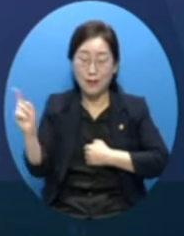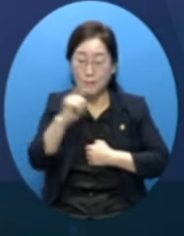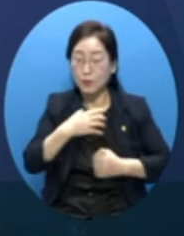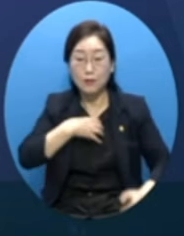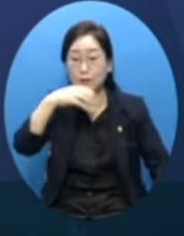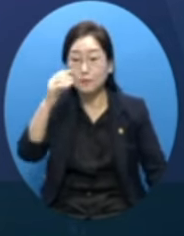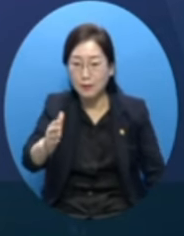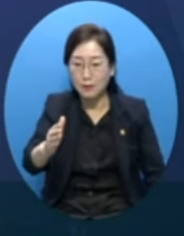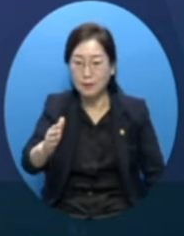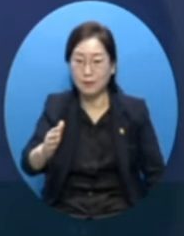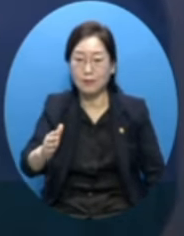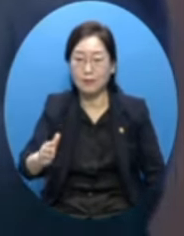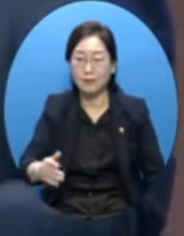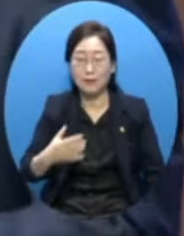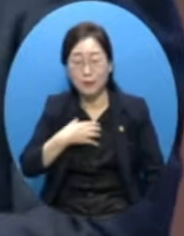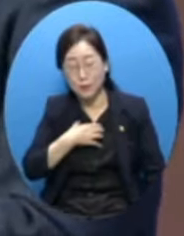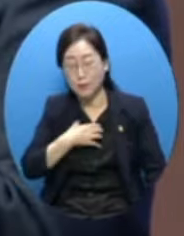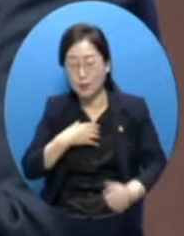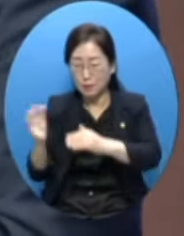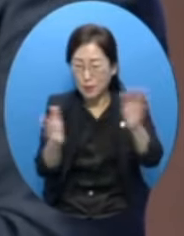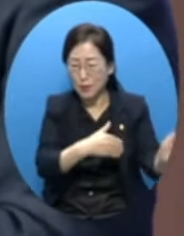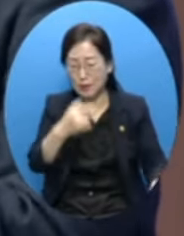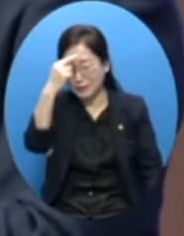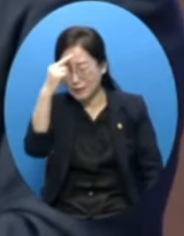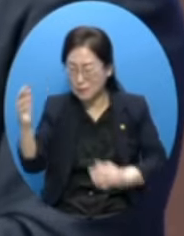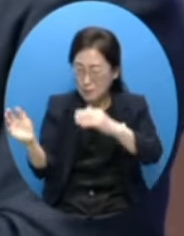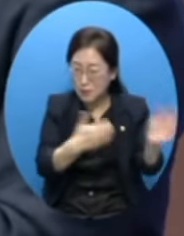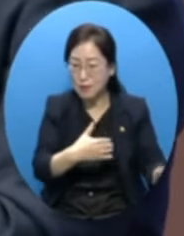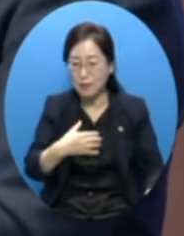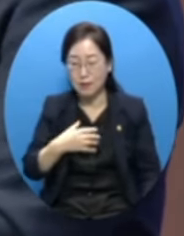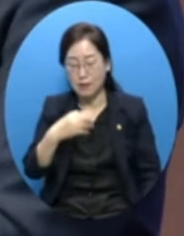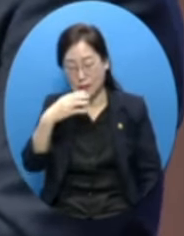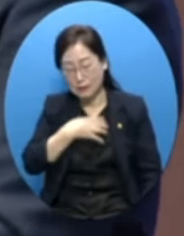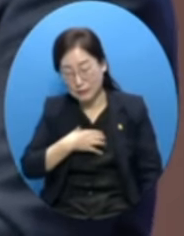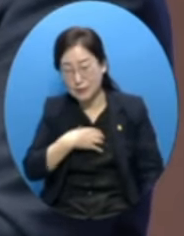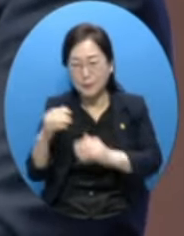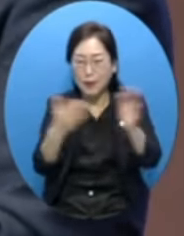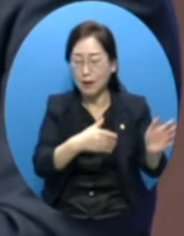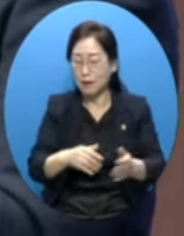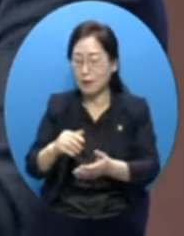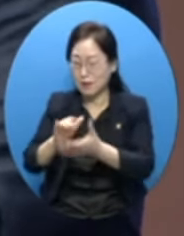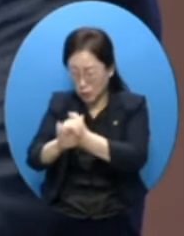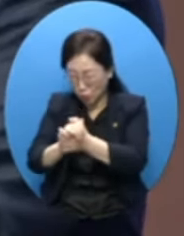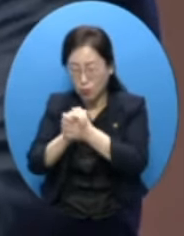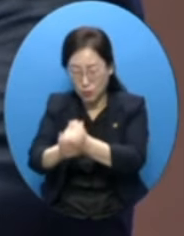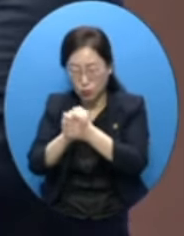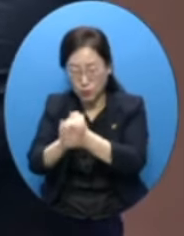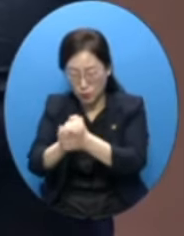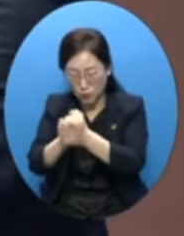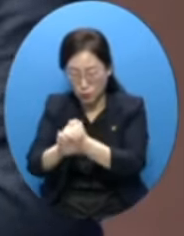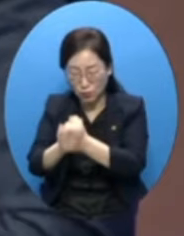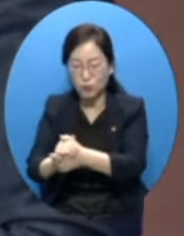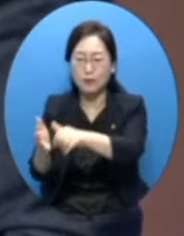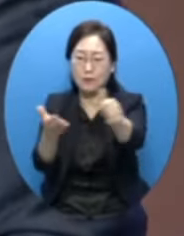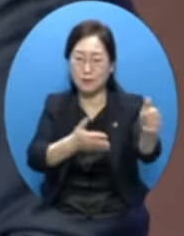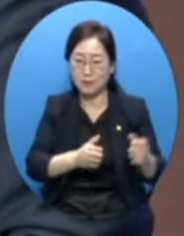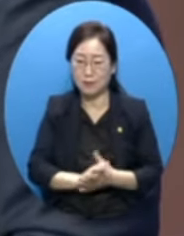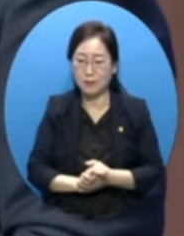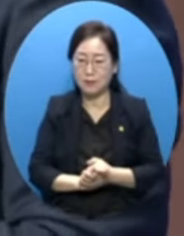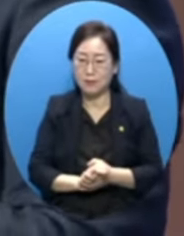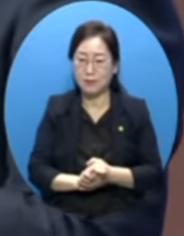말라고 말씀합니다. 염려할 시간에, 근심할 시간에, 걱정할 시간에 주 앞에 엎드려 기도하라, 기도하라, 기도하라고 말씀하신